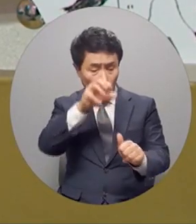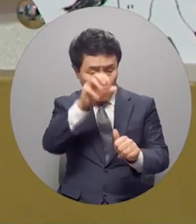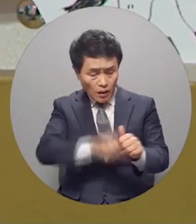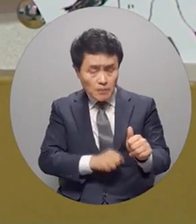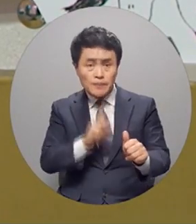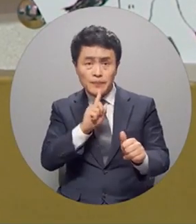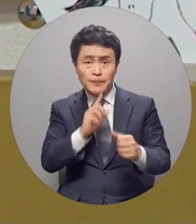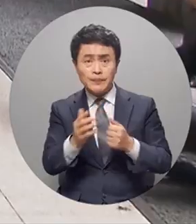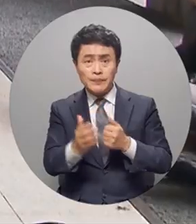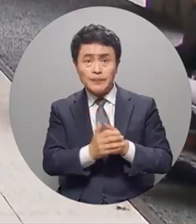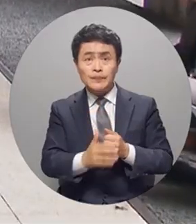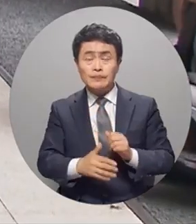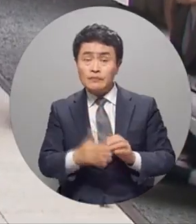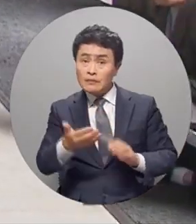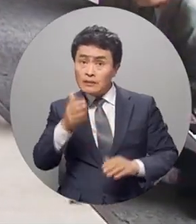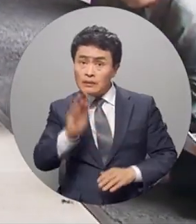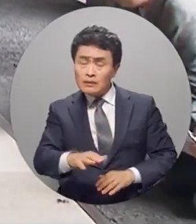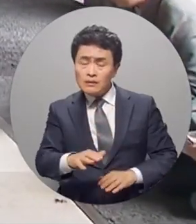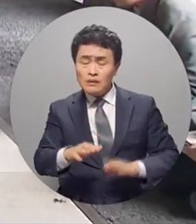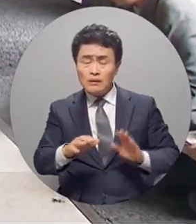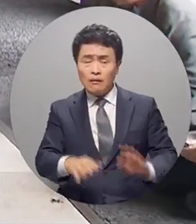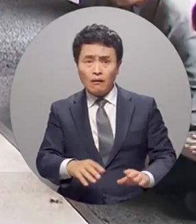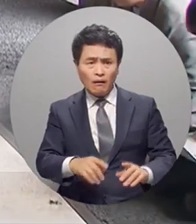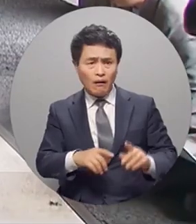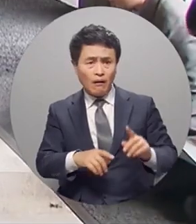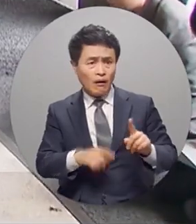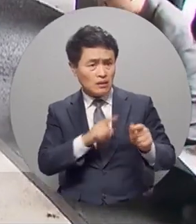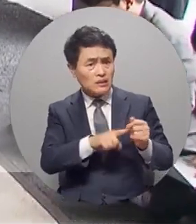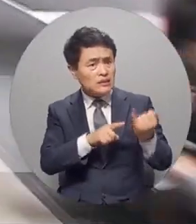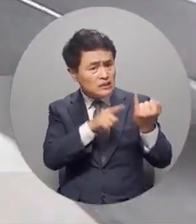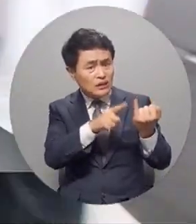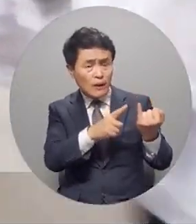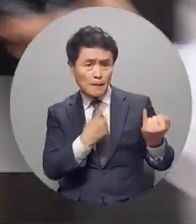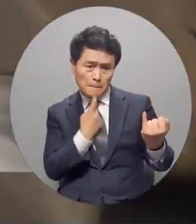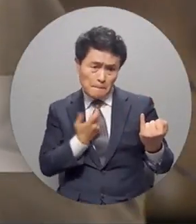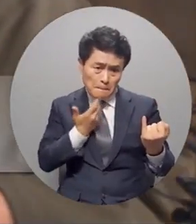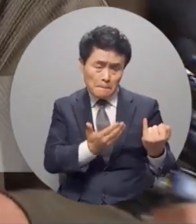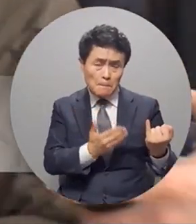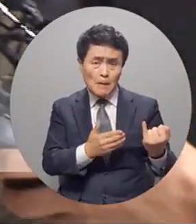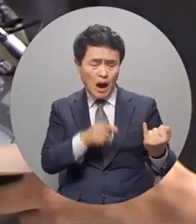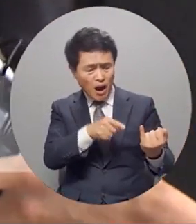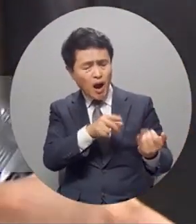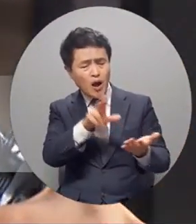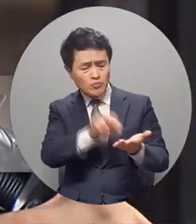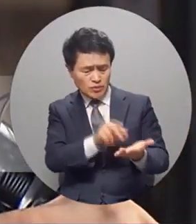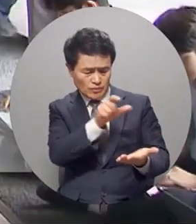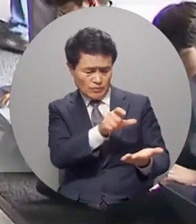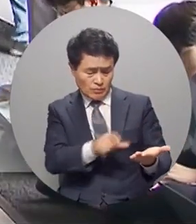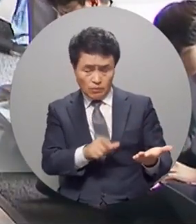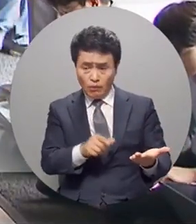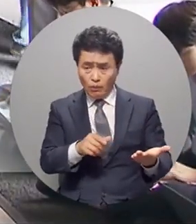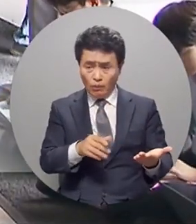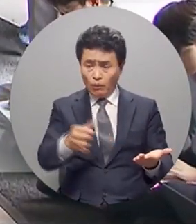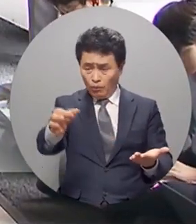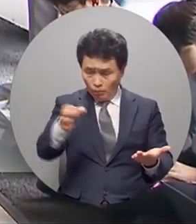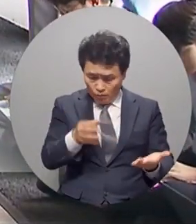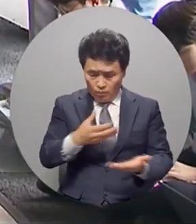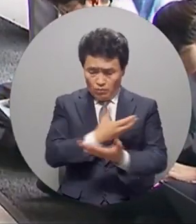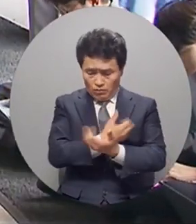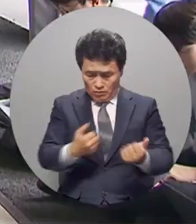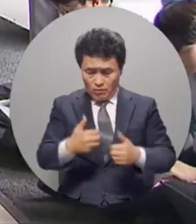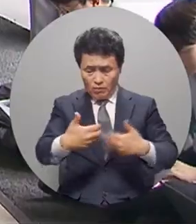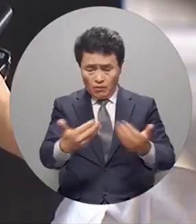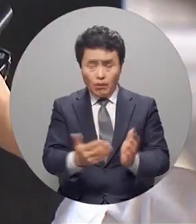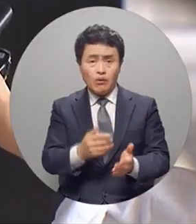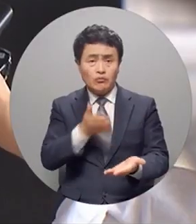있습니다. 그러나 이 씨는 박 씨를 협박한 게 아니라 리스크 컨설팅 용역비 명목으로 돈을 받은 것뿐이라고